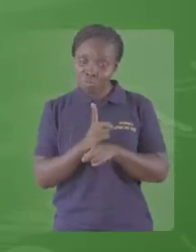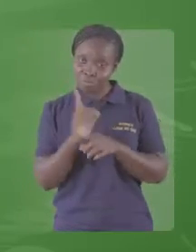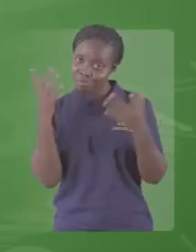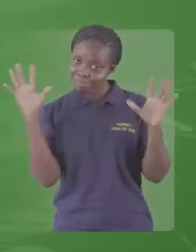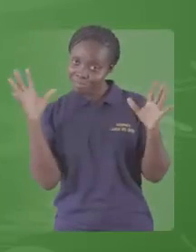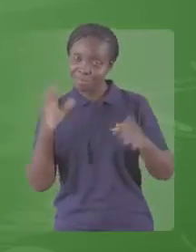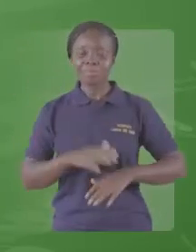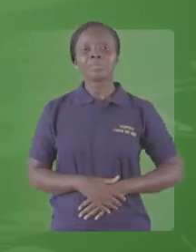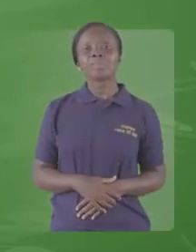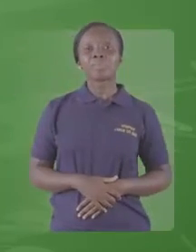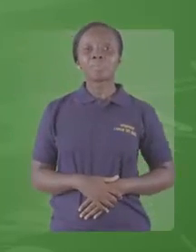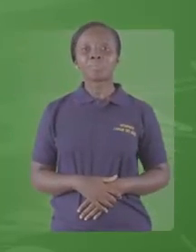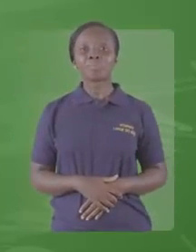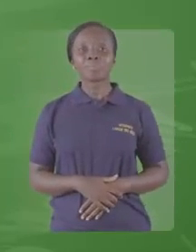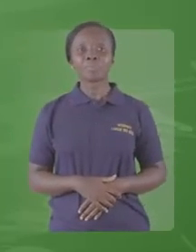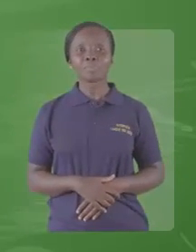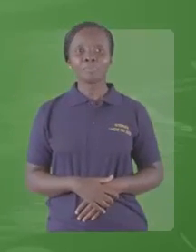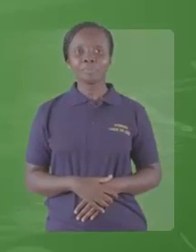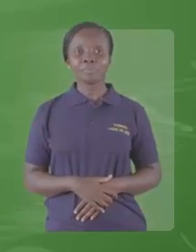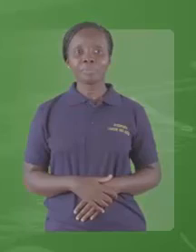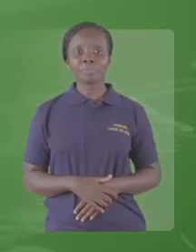Alors, révisez bien votre